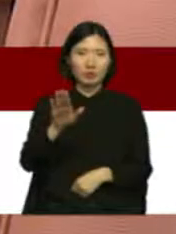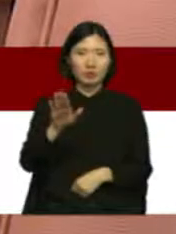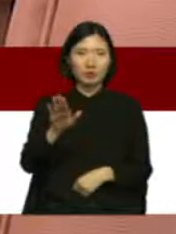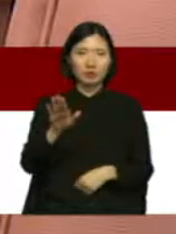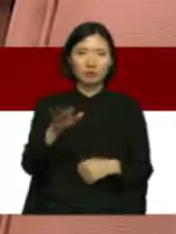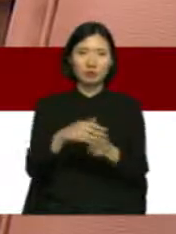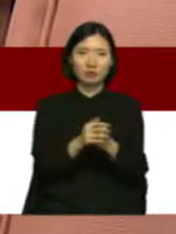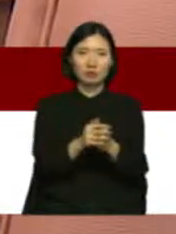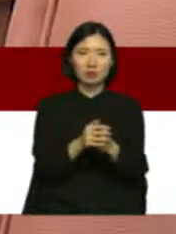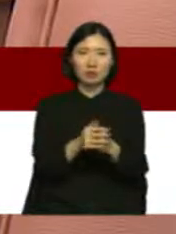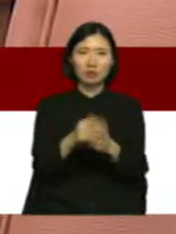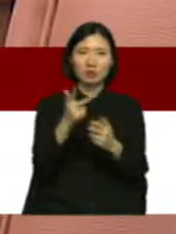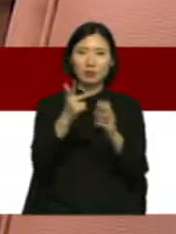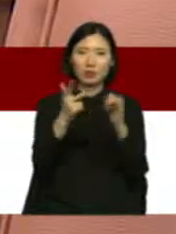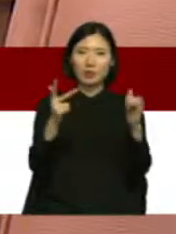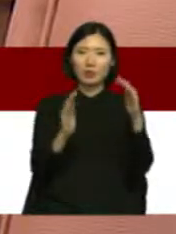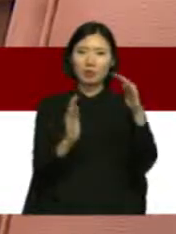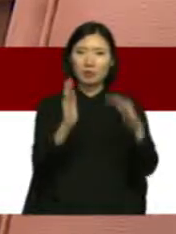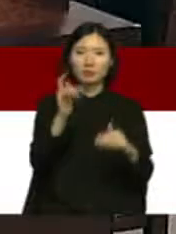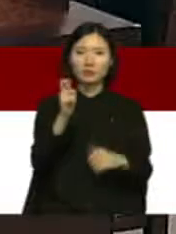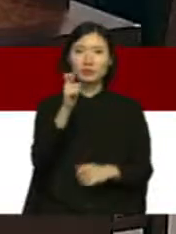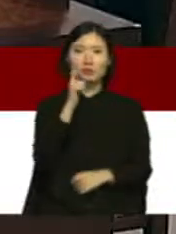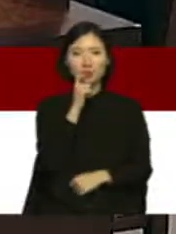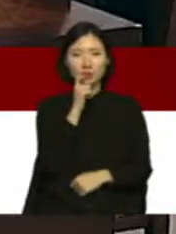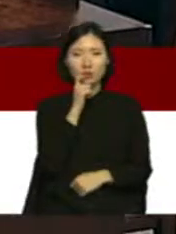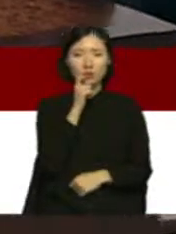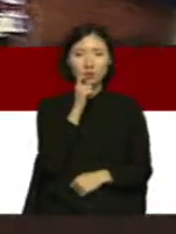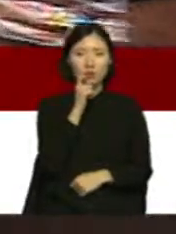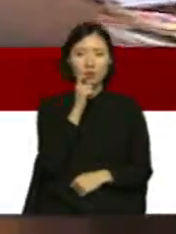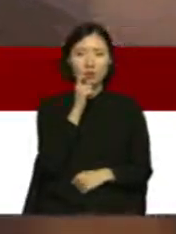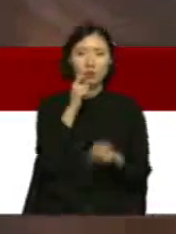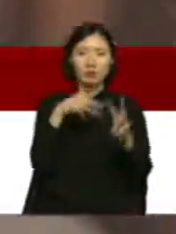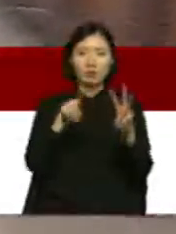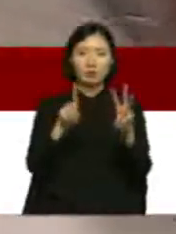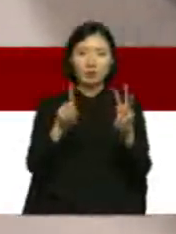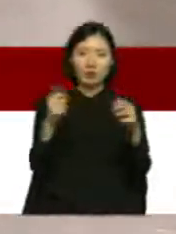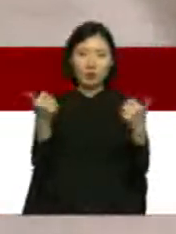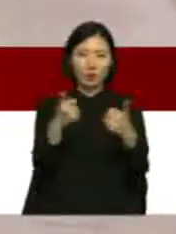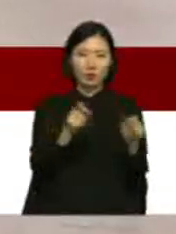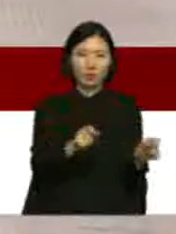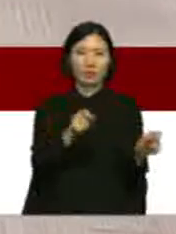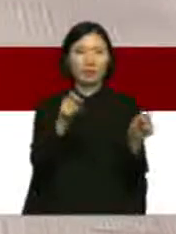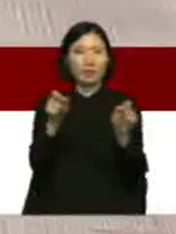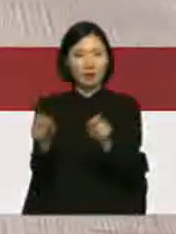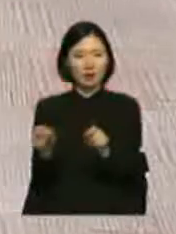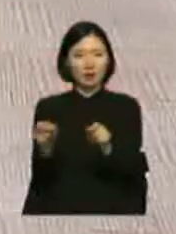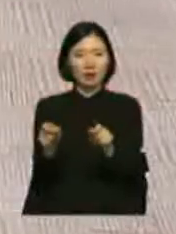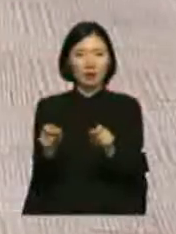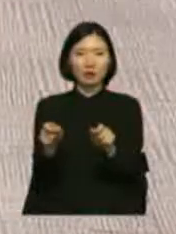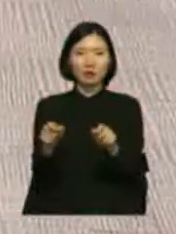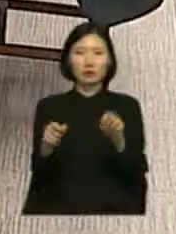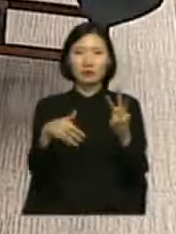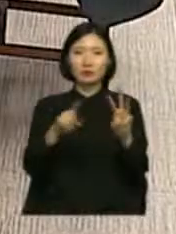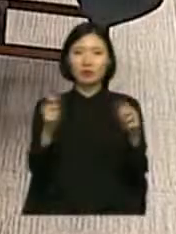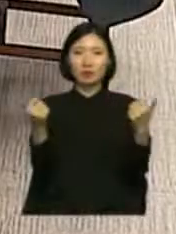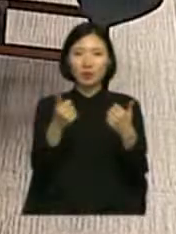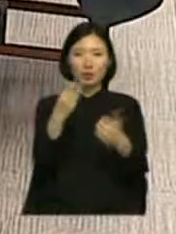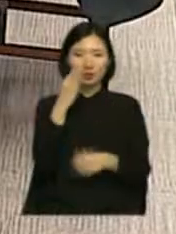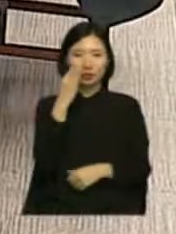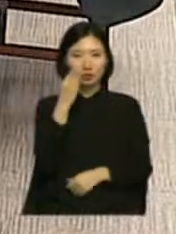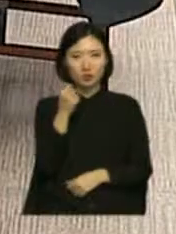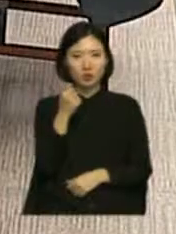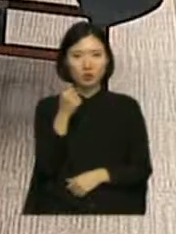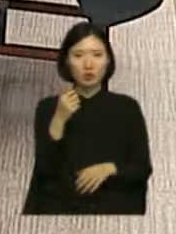의결 정족수인 7명을 넘지 못해 의정비 결정은 3차 회의로 넘어갔습니다. 3차 회의에선 비교적